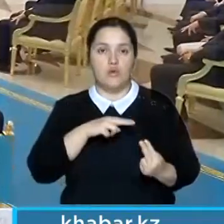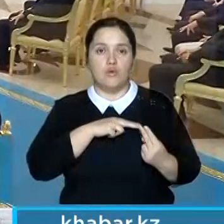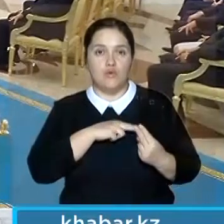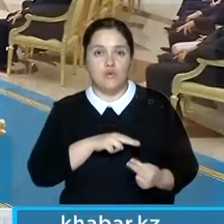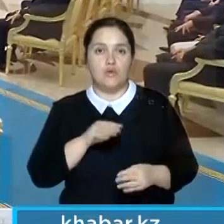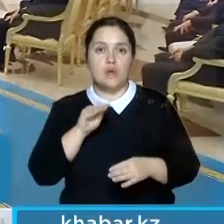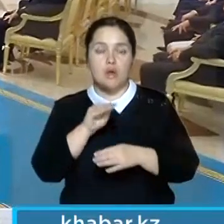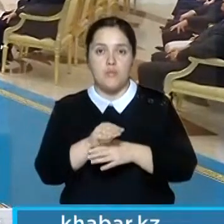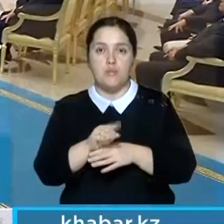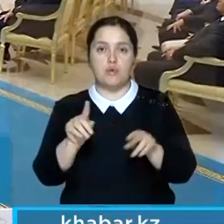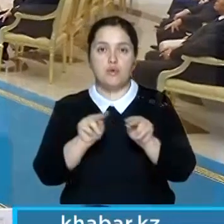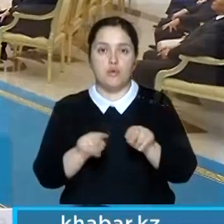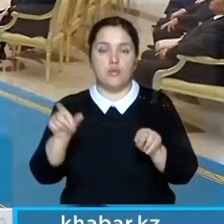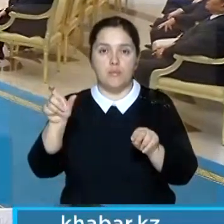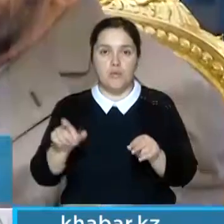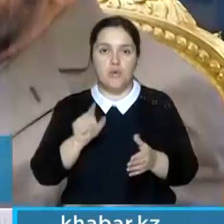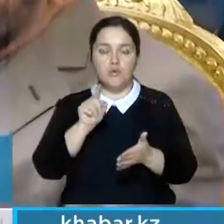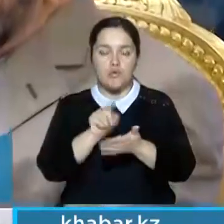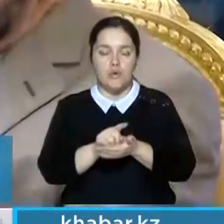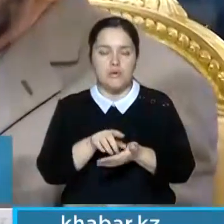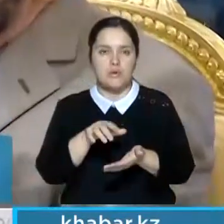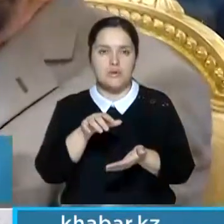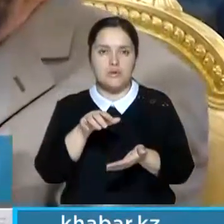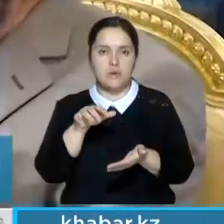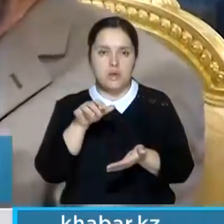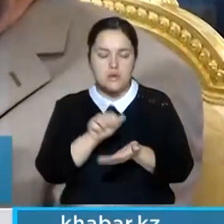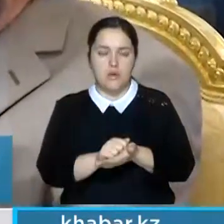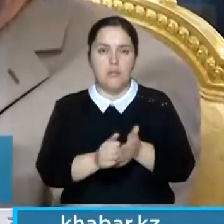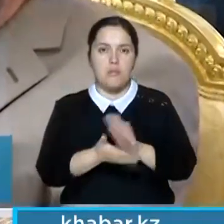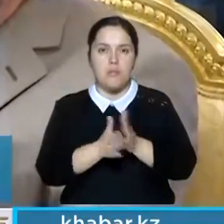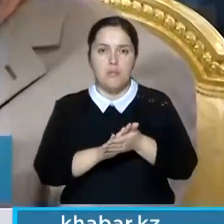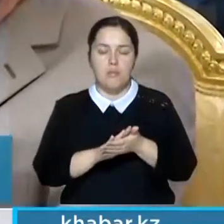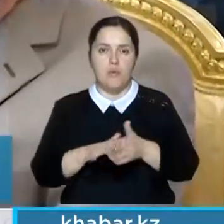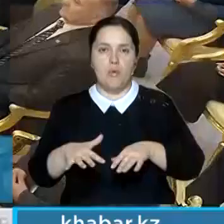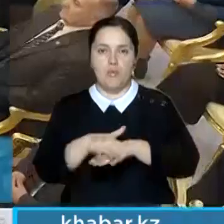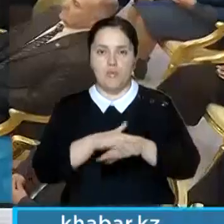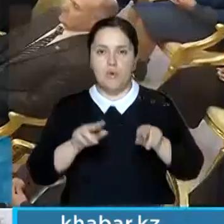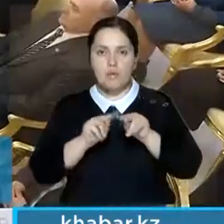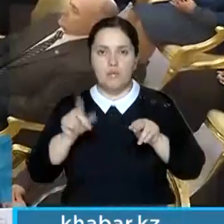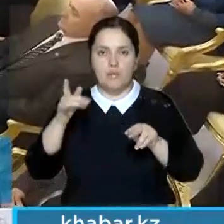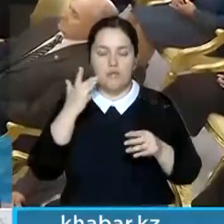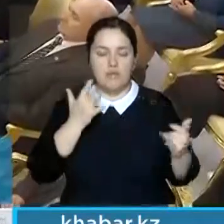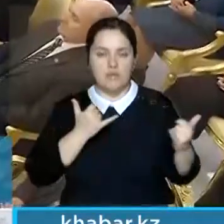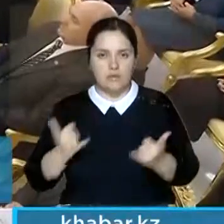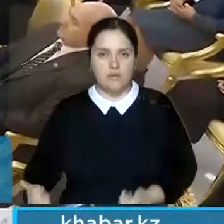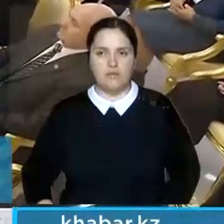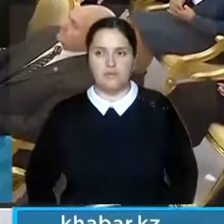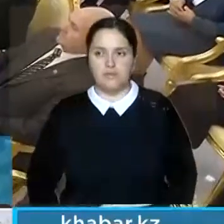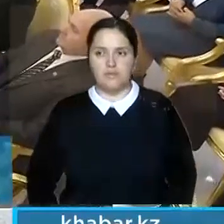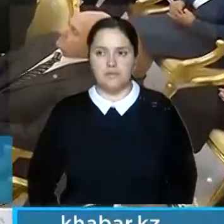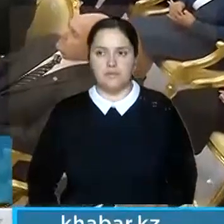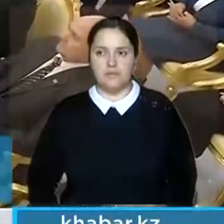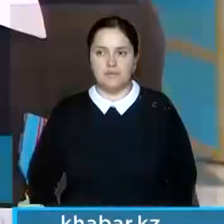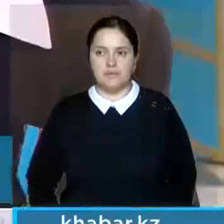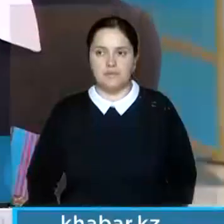добавив, что учитель должен занимать особое положение в обществе, и педагогам везде должен быть почет.